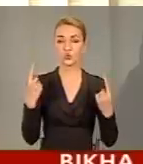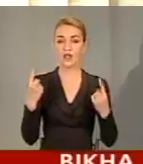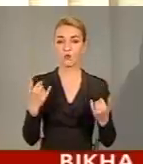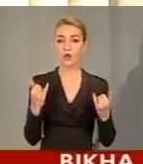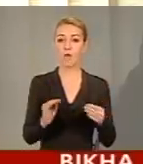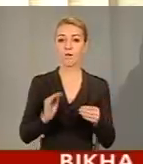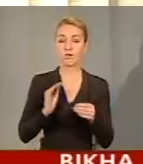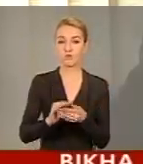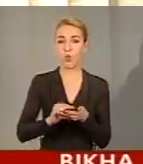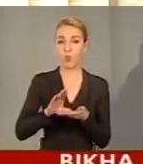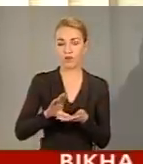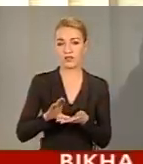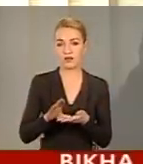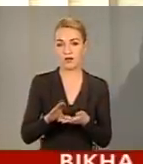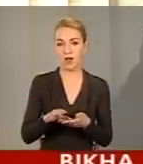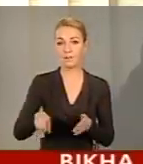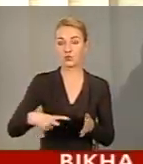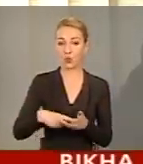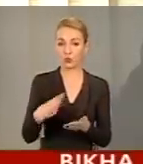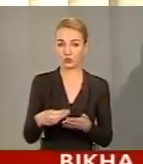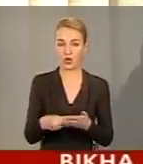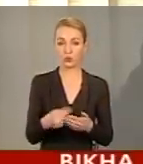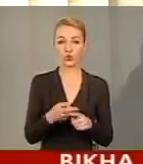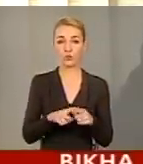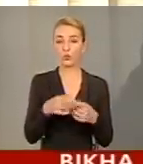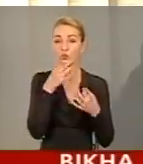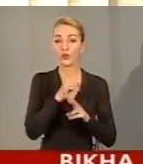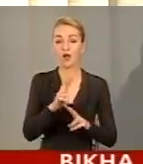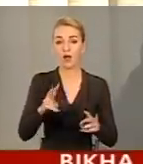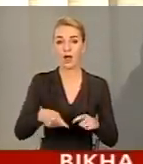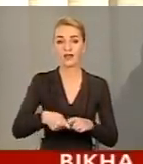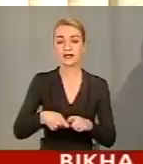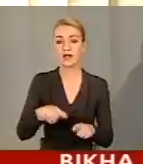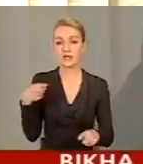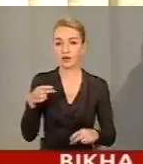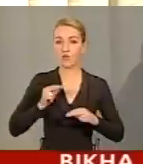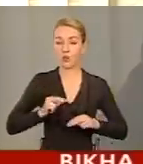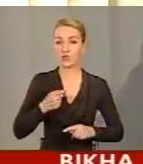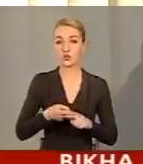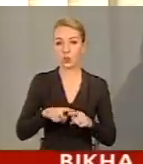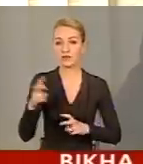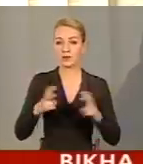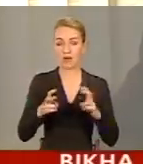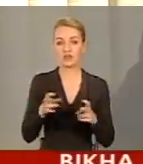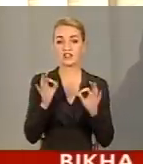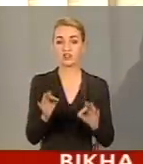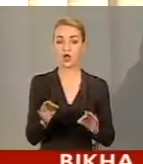для поповнення міського бюджету. Тому будь-яка затримка в роботі цього підприємства – звичайно, буде